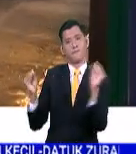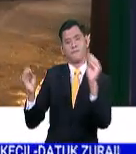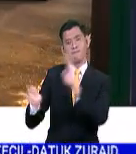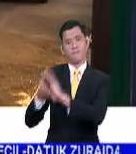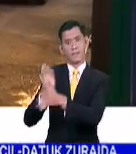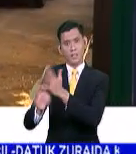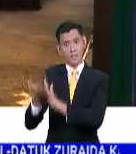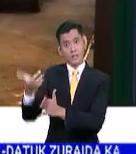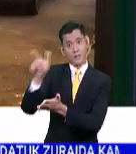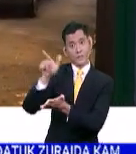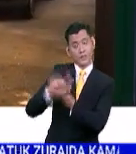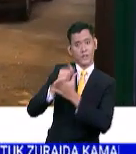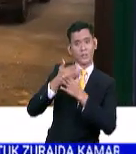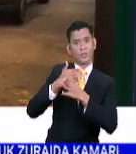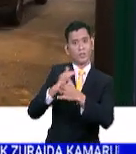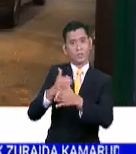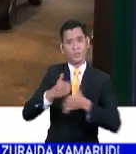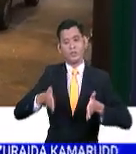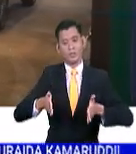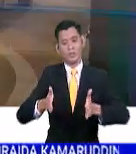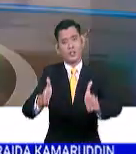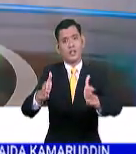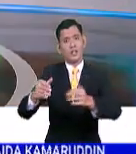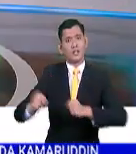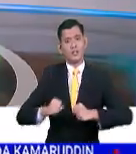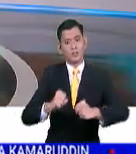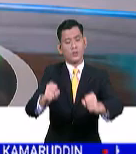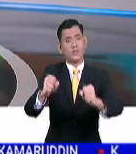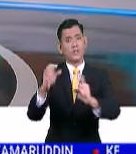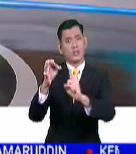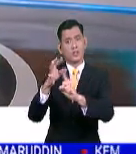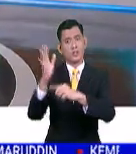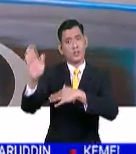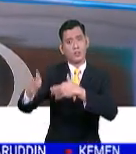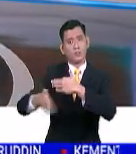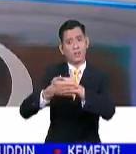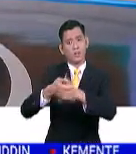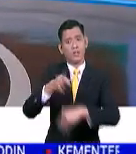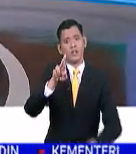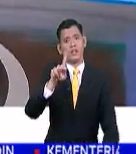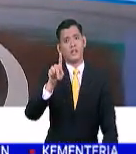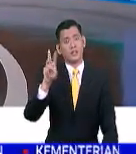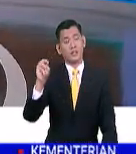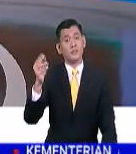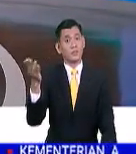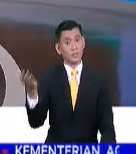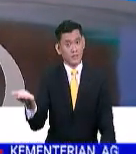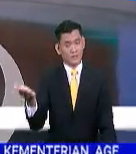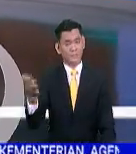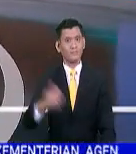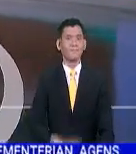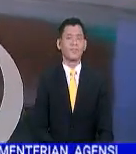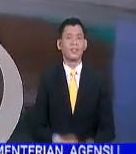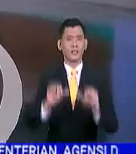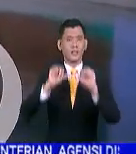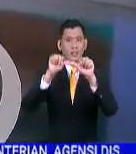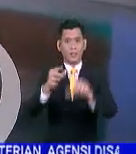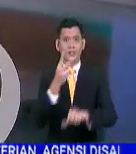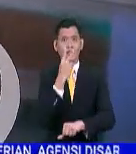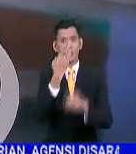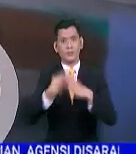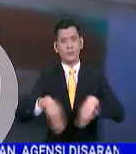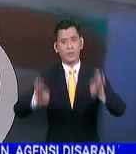dapat saya kongsikan dari Plaza Tol Sungai Besi. Kembali bersama rakan setugas di Angkasa Puri dan teruskan menonton